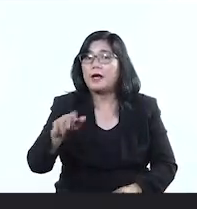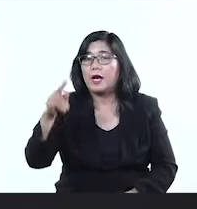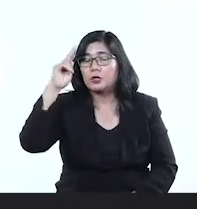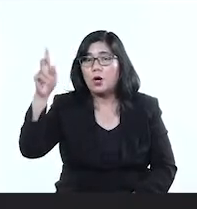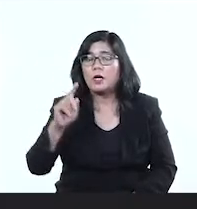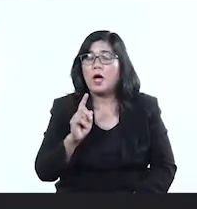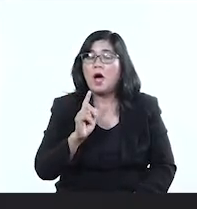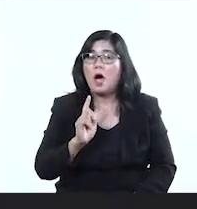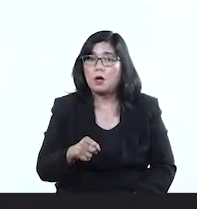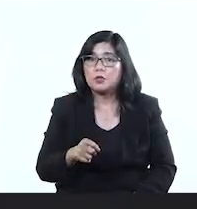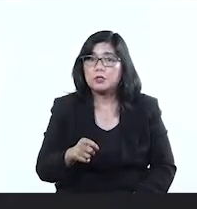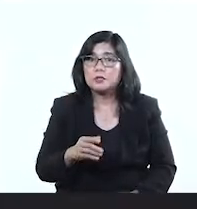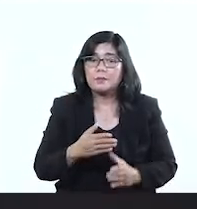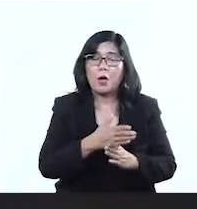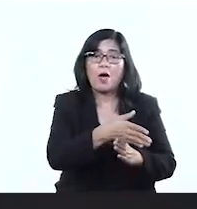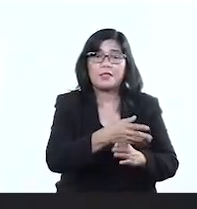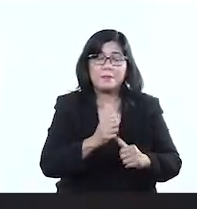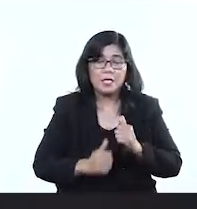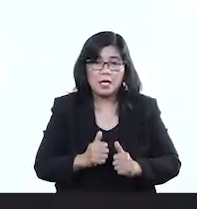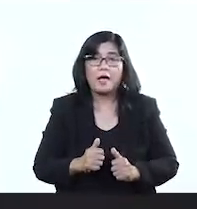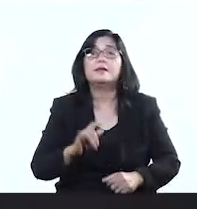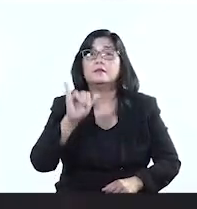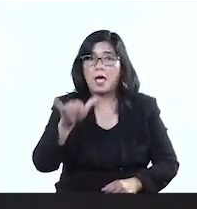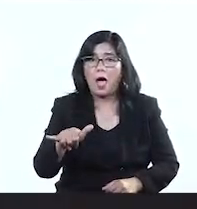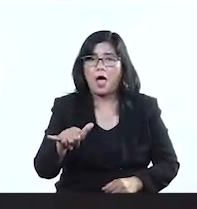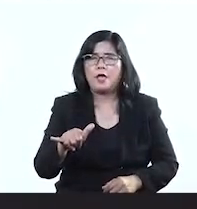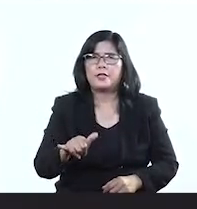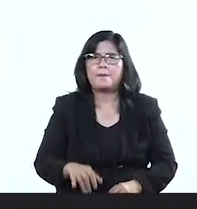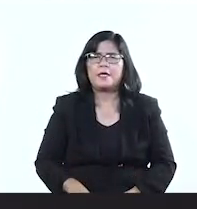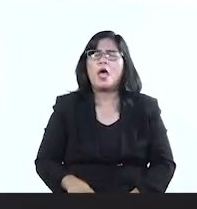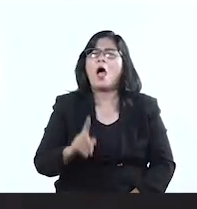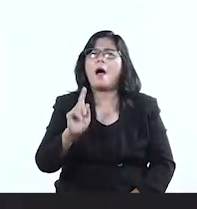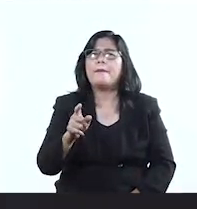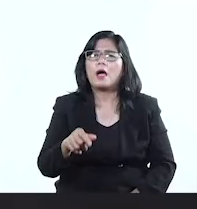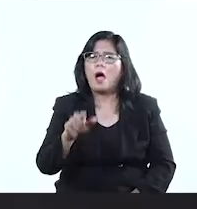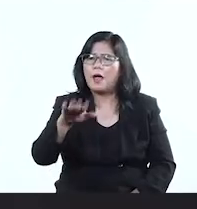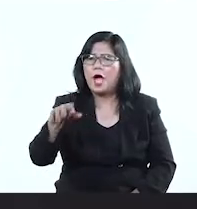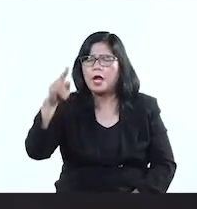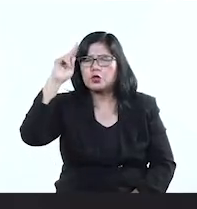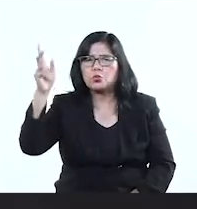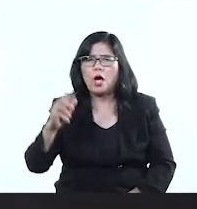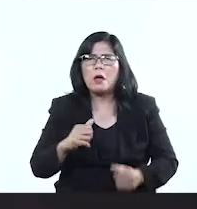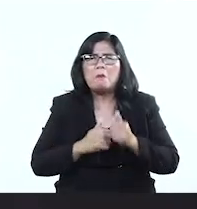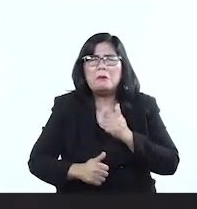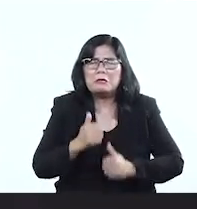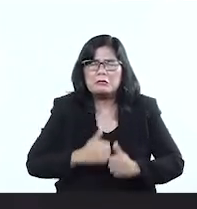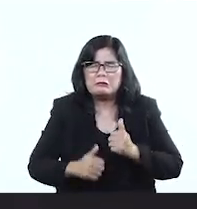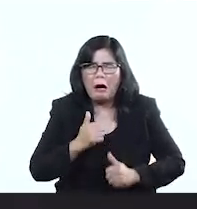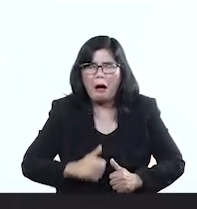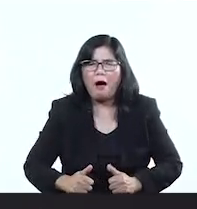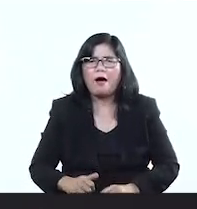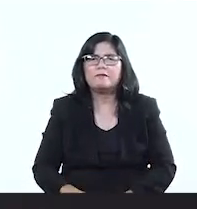harus sengsara tidak karena penderitaan kita dapat berkata aku cakap menanggung segala perkara di dalam Kristus yang memberi kekuatan